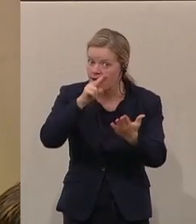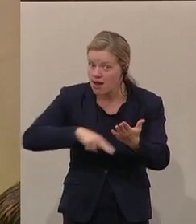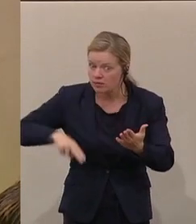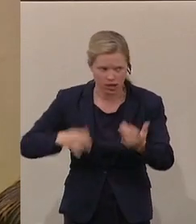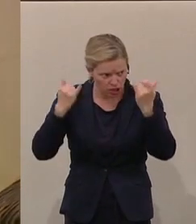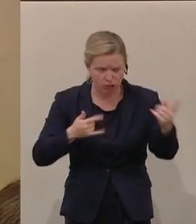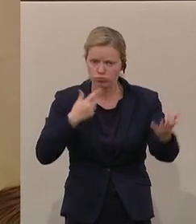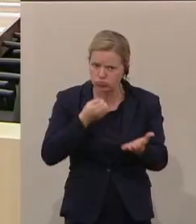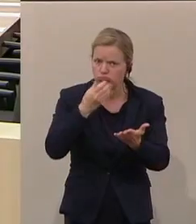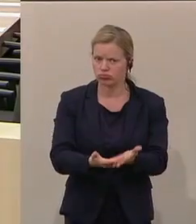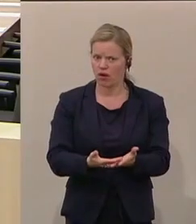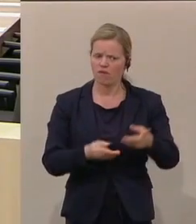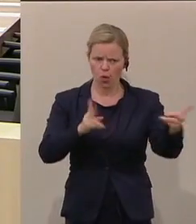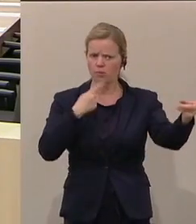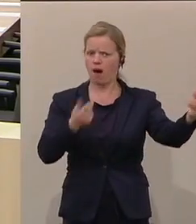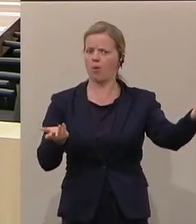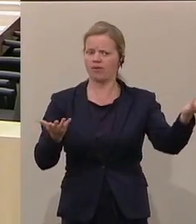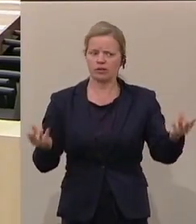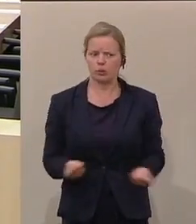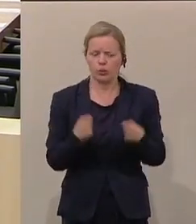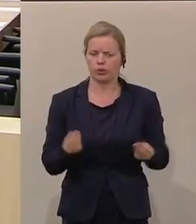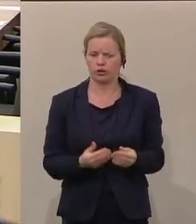einen Grund geben, warum Sie das behaupten.